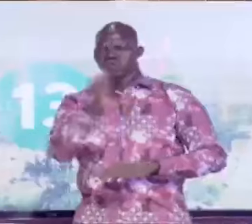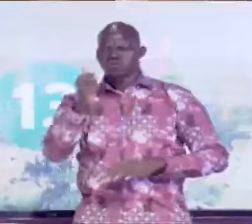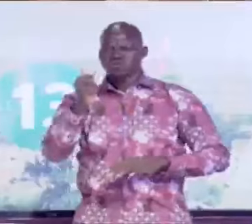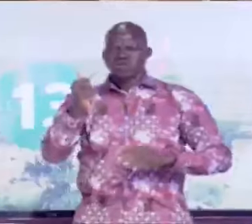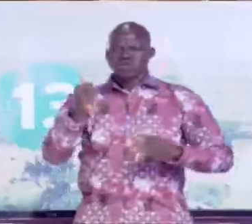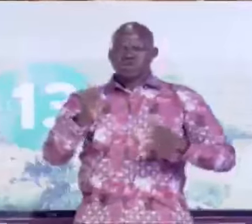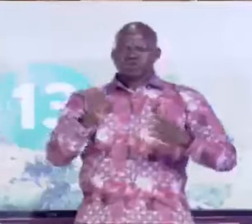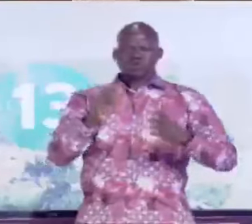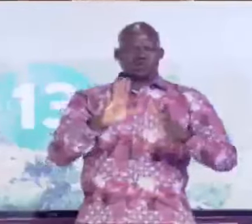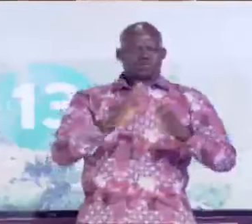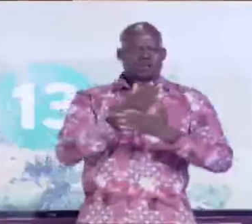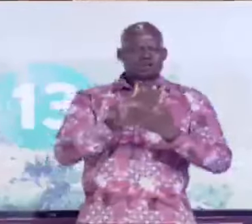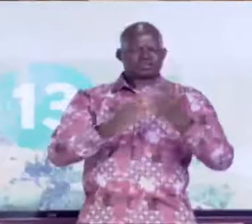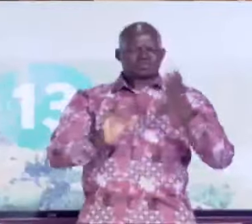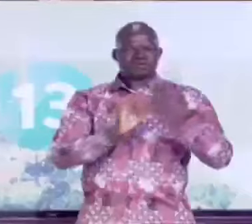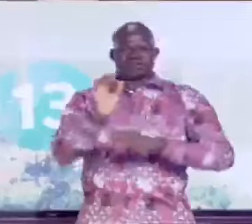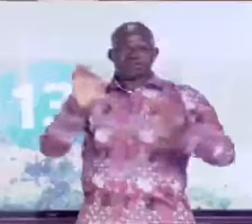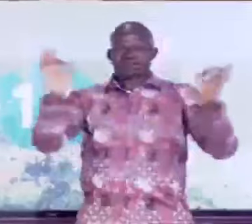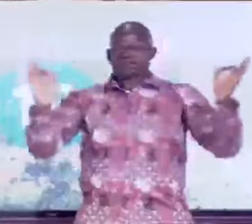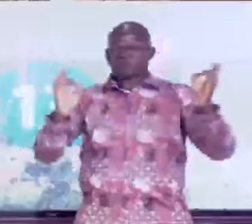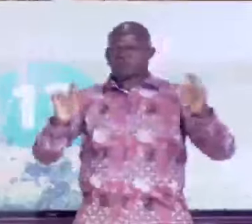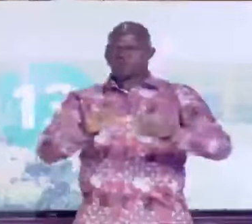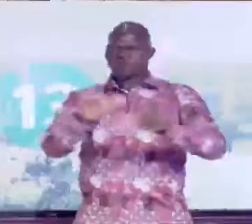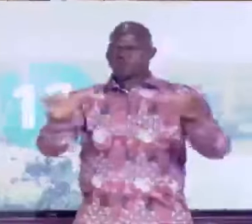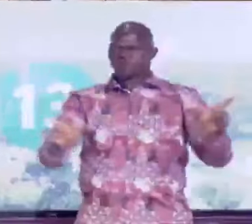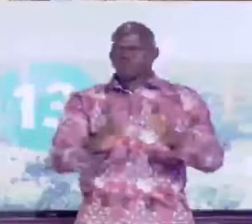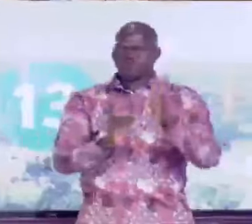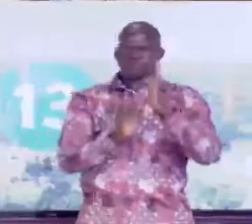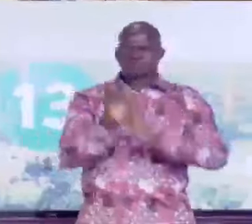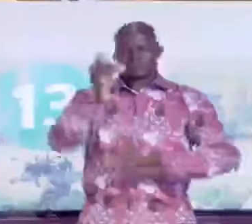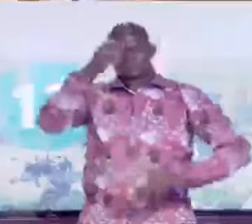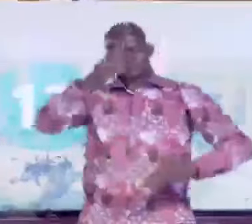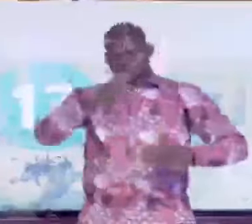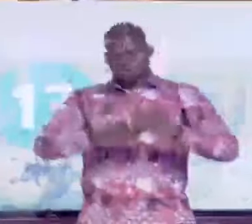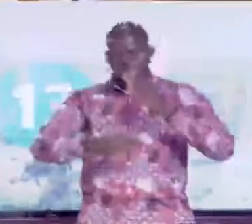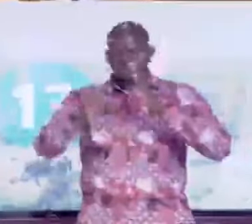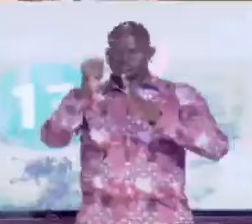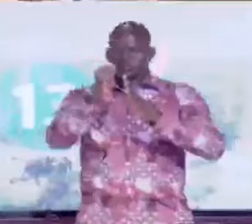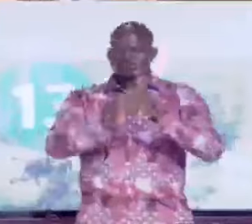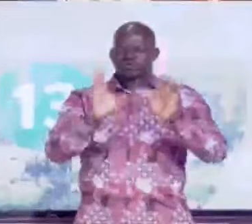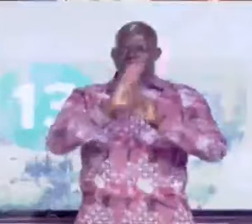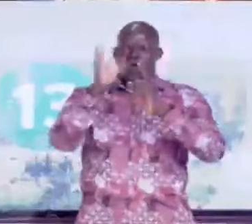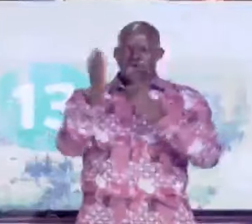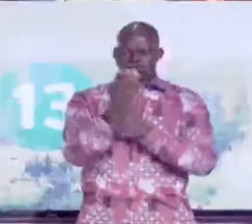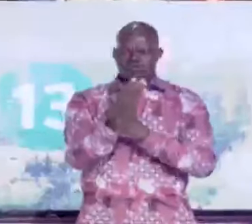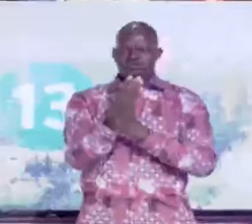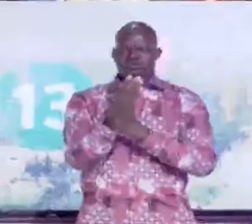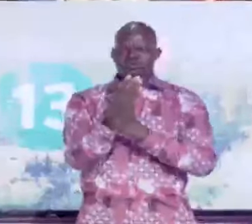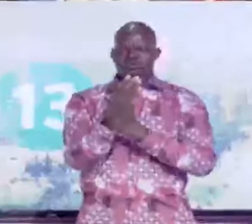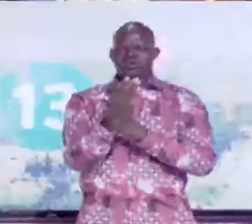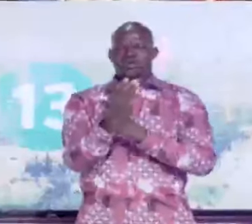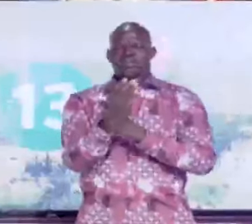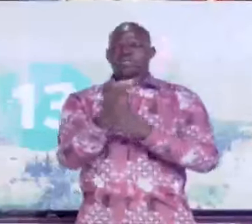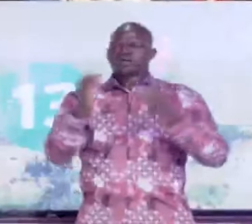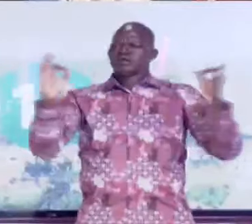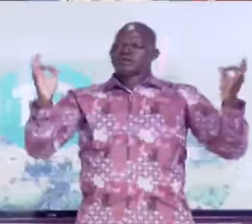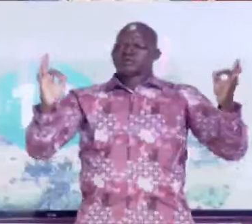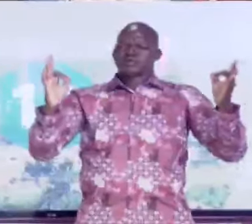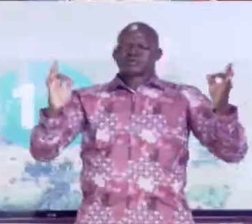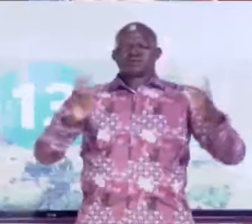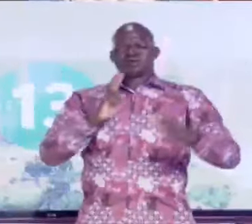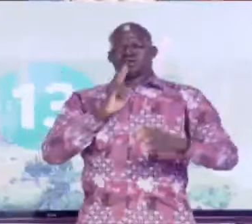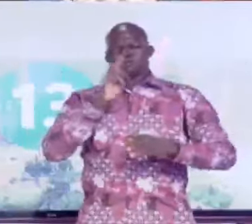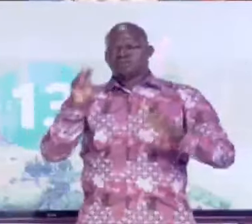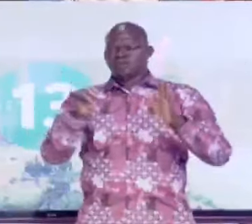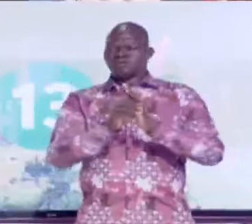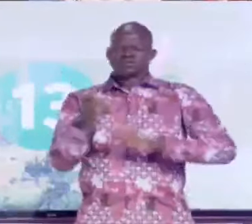spirituel, cette fête est aussi le lieu de promotion et de valorisation de la culture. Cette fête paroissiale, véritablement,